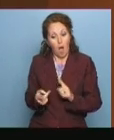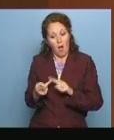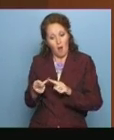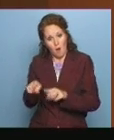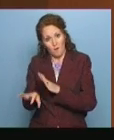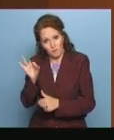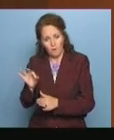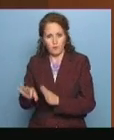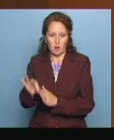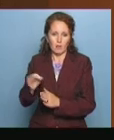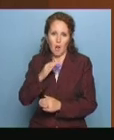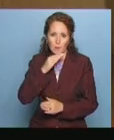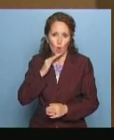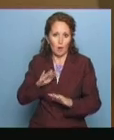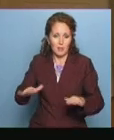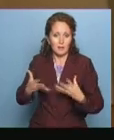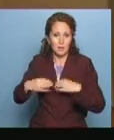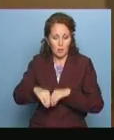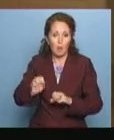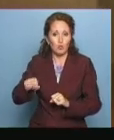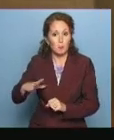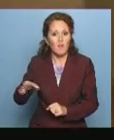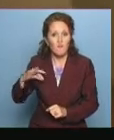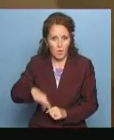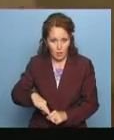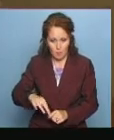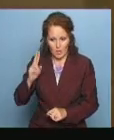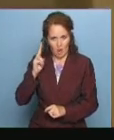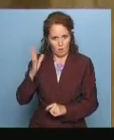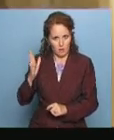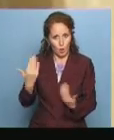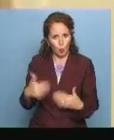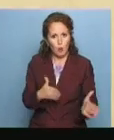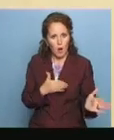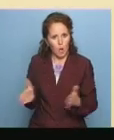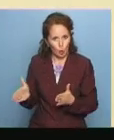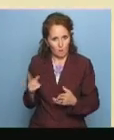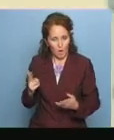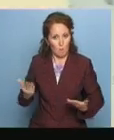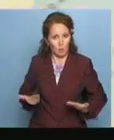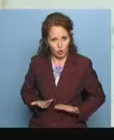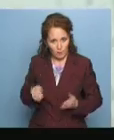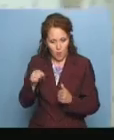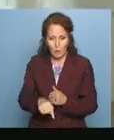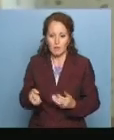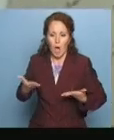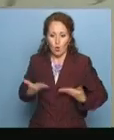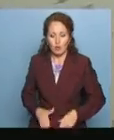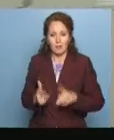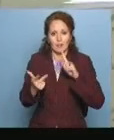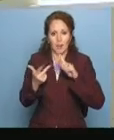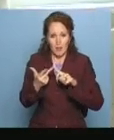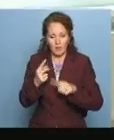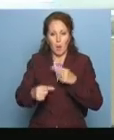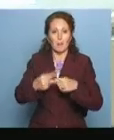для многодетных семей действительно может быть выгоднее. Во-первых, квартира уже готова к проживанию. Во-вторых, за рождение третьего и последующих детей